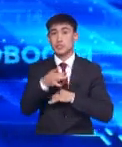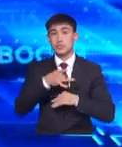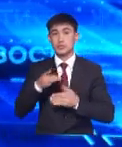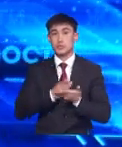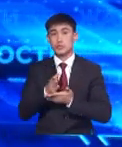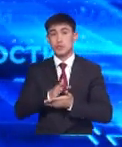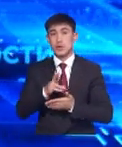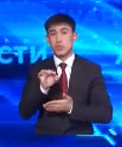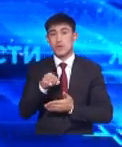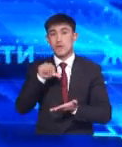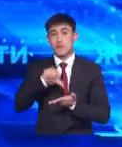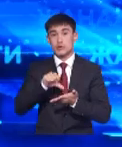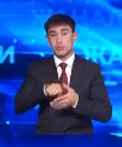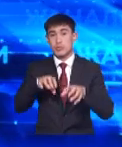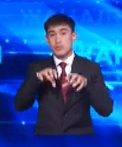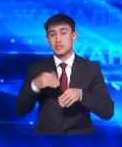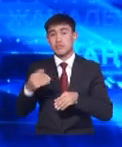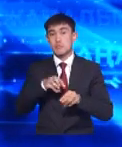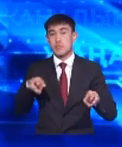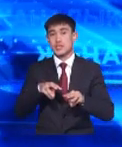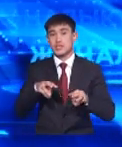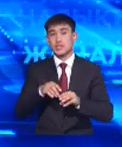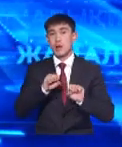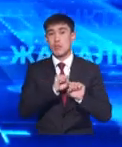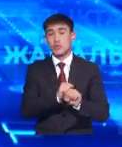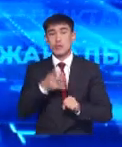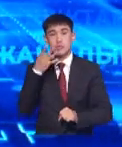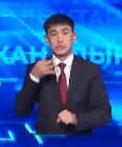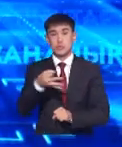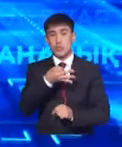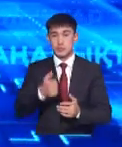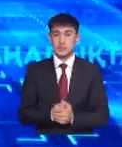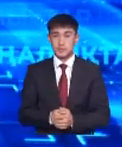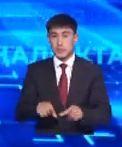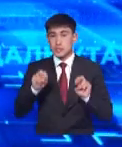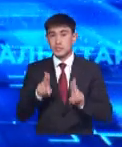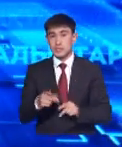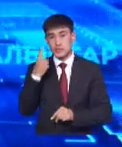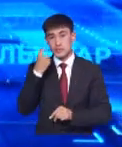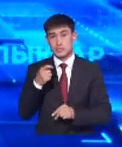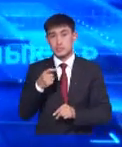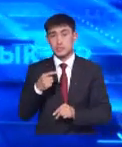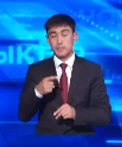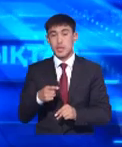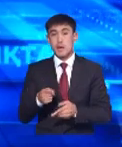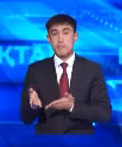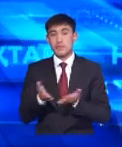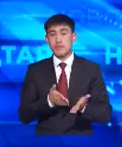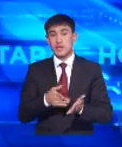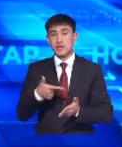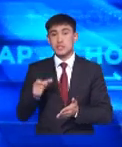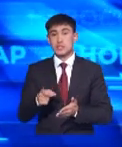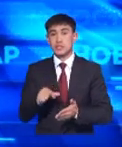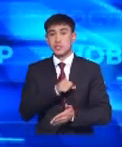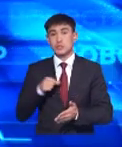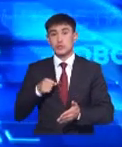площадке региональной службы коммуникации выступили представители Министерства обороны Алматинской области. Специалисты ведомства призвали